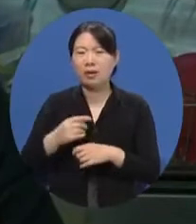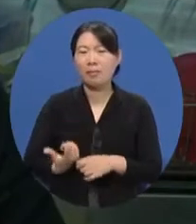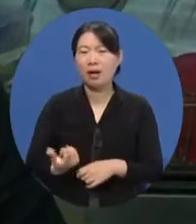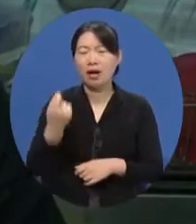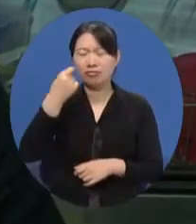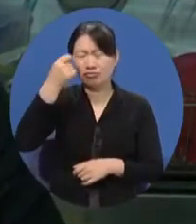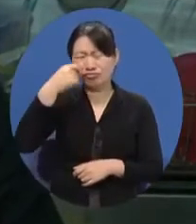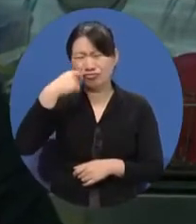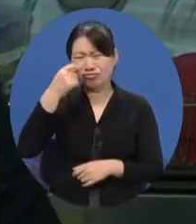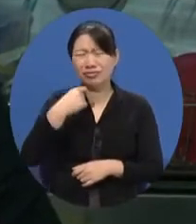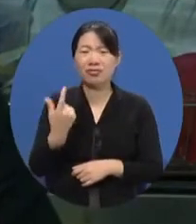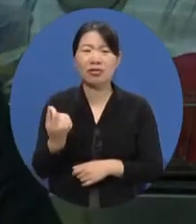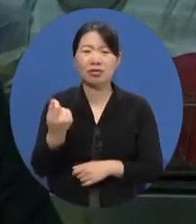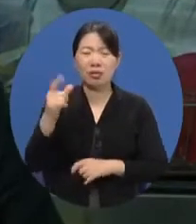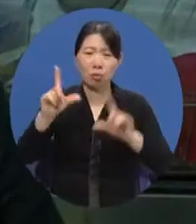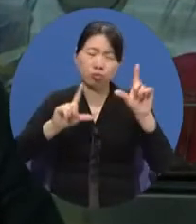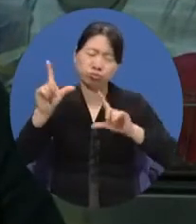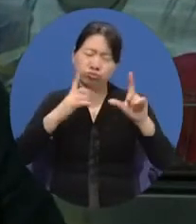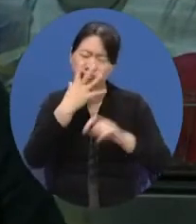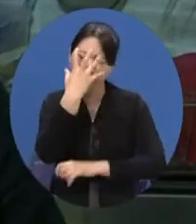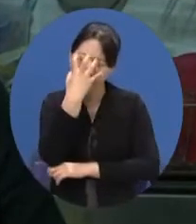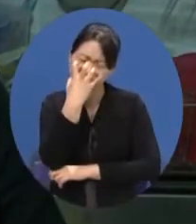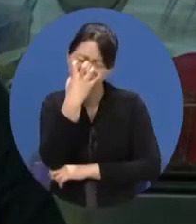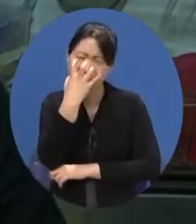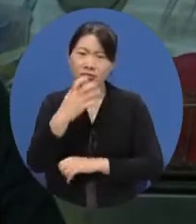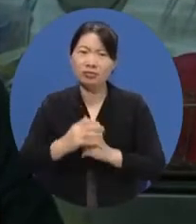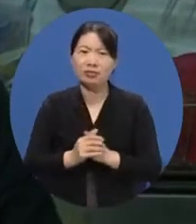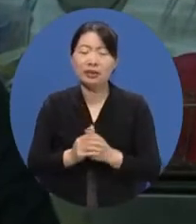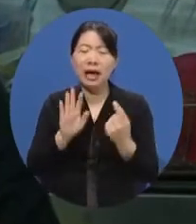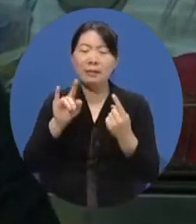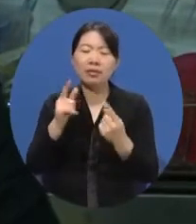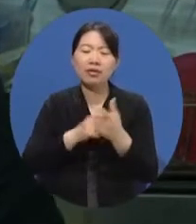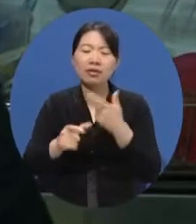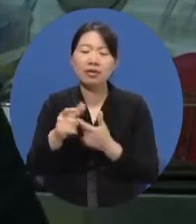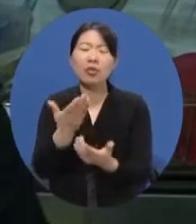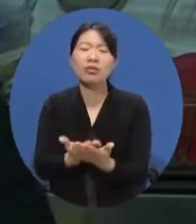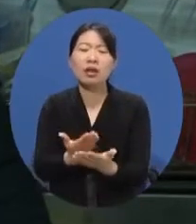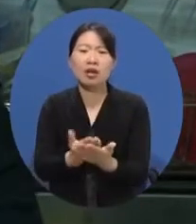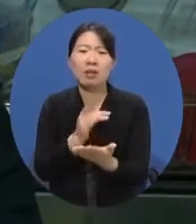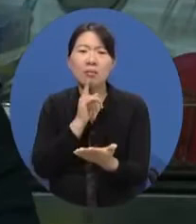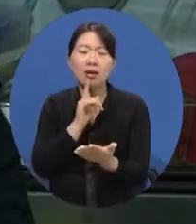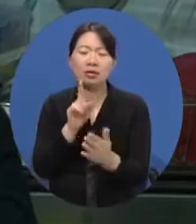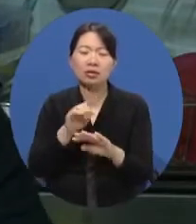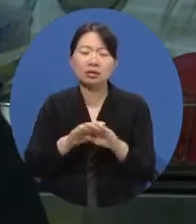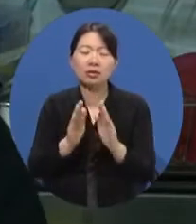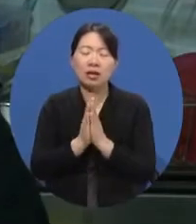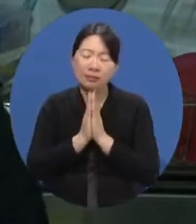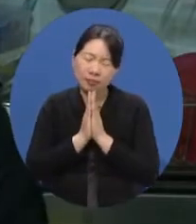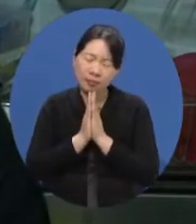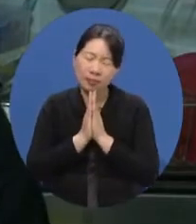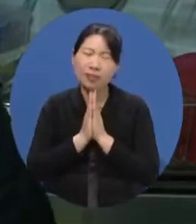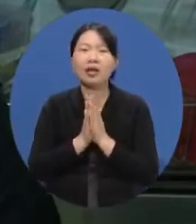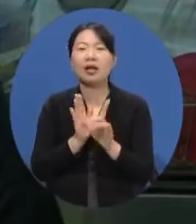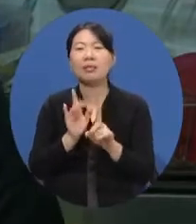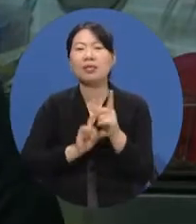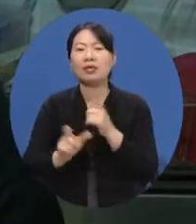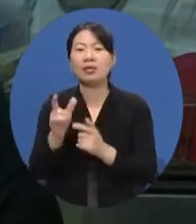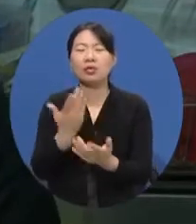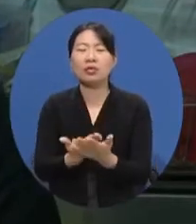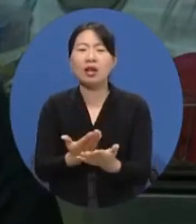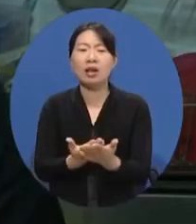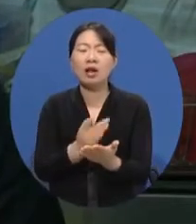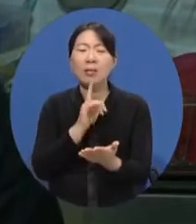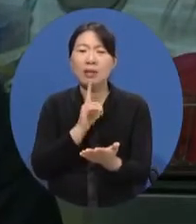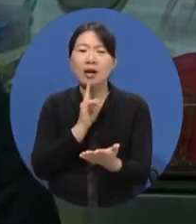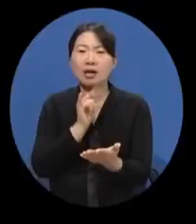울기 직전 그런 표정으로 하거나 아니면 한 번만 더 달라고 두 손 모아서 막 빌면서 한 번만 더 달라고 하고 그런